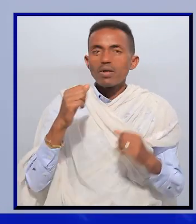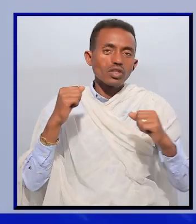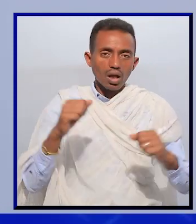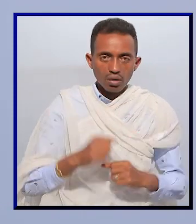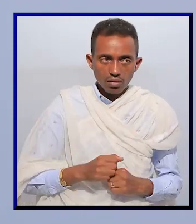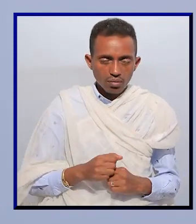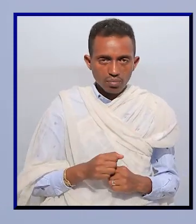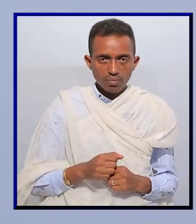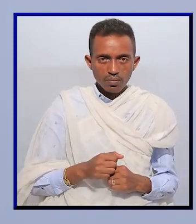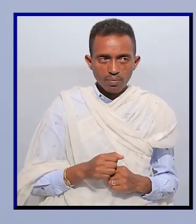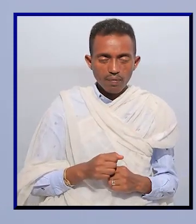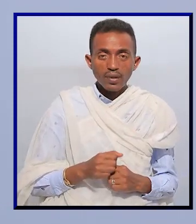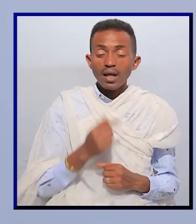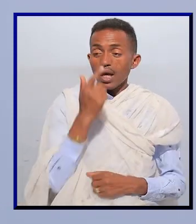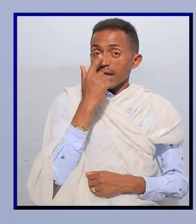መልመድ ይችላል።